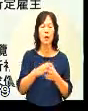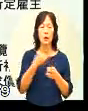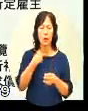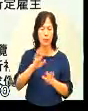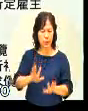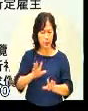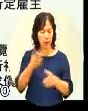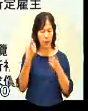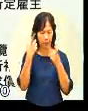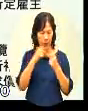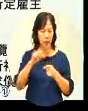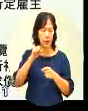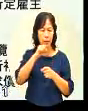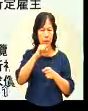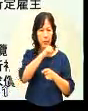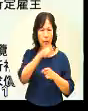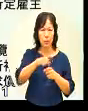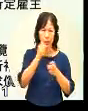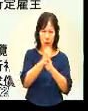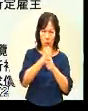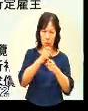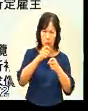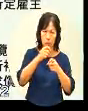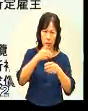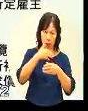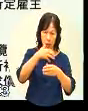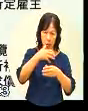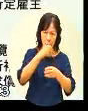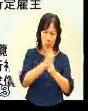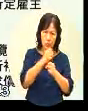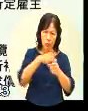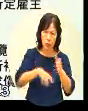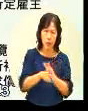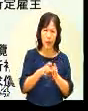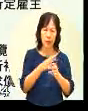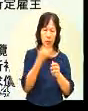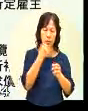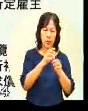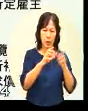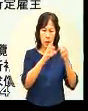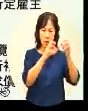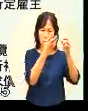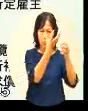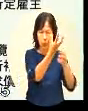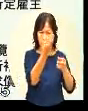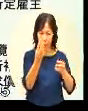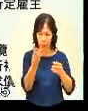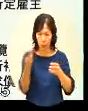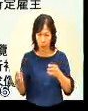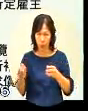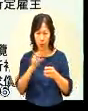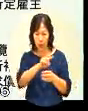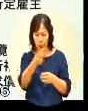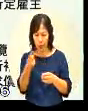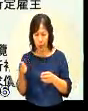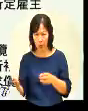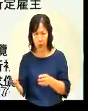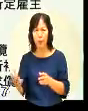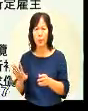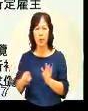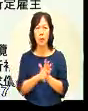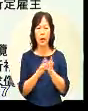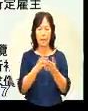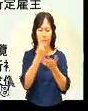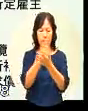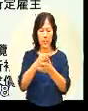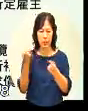现有的台湾工程里面往往。大包个细包个大大细包一直包下去哈，但是因为如